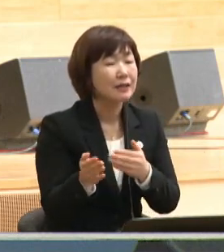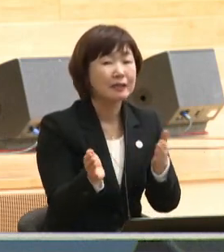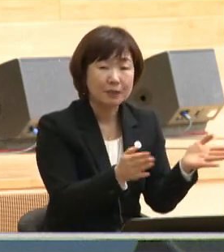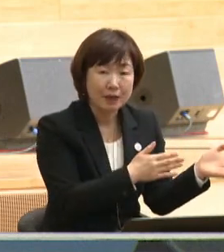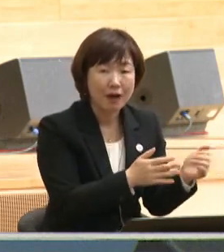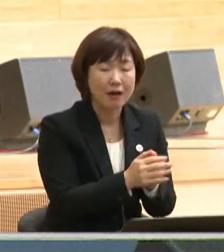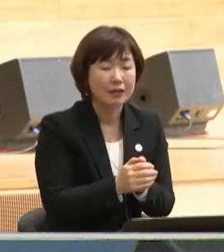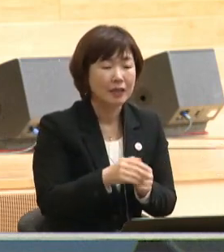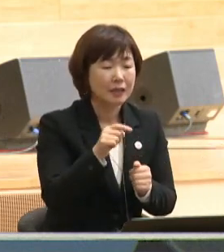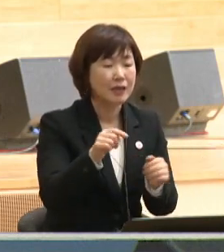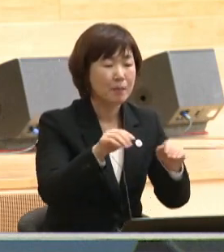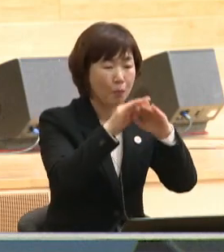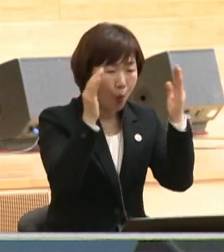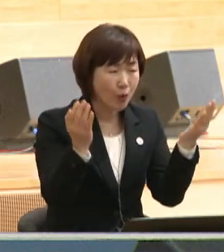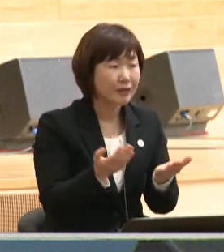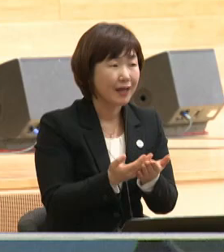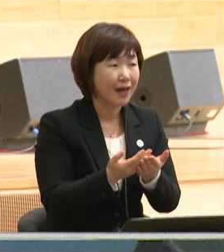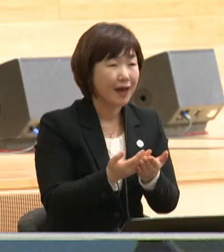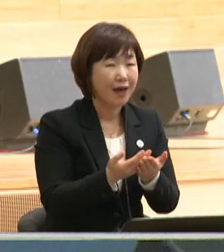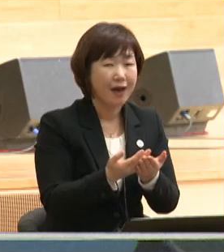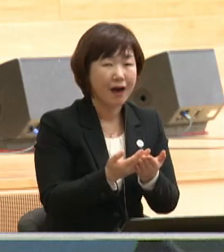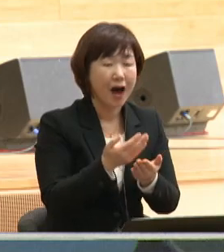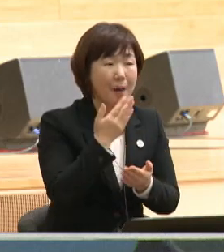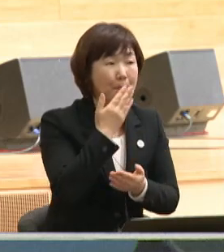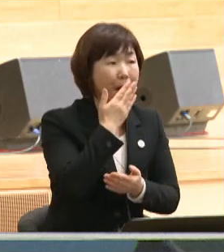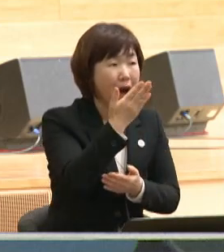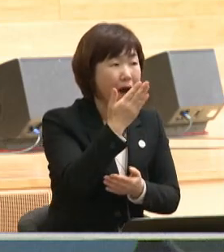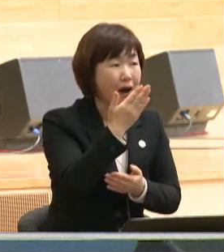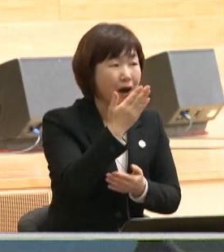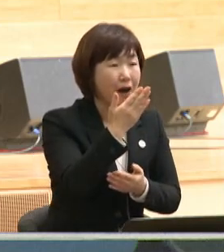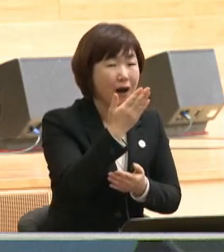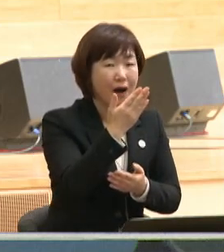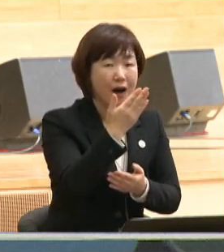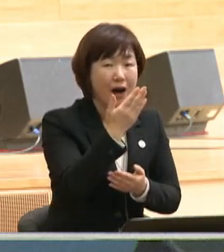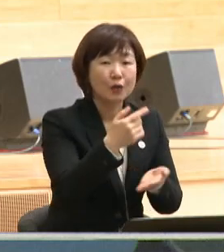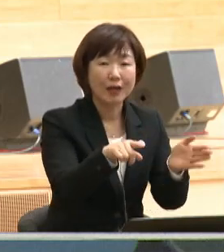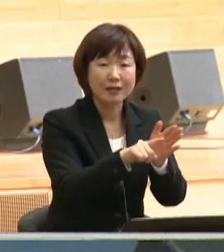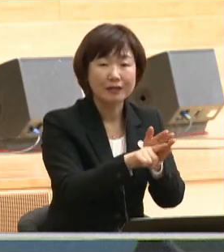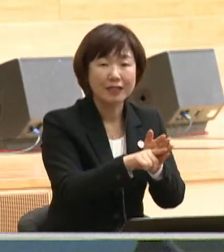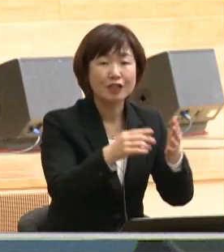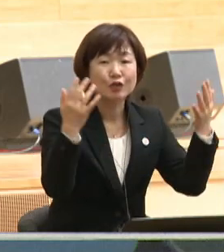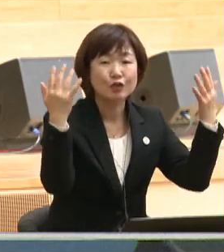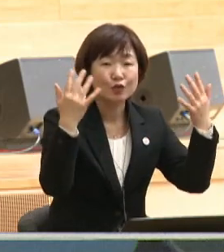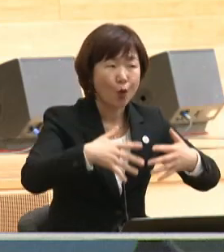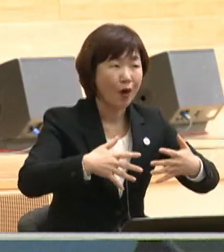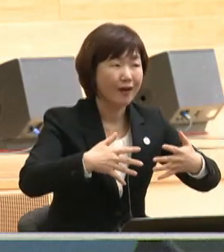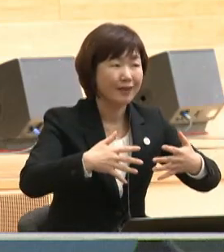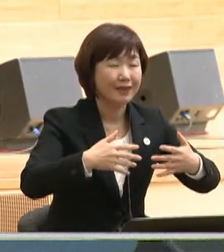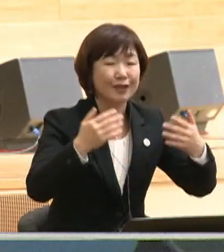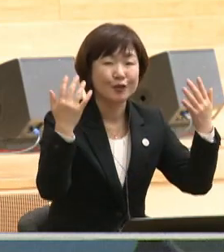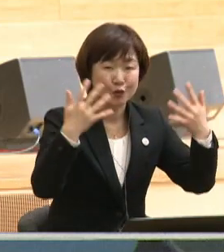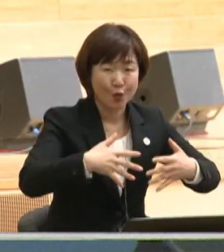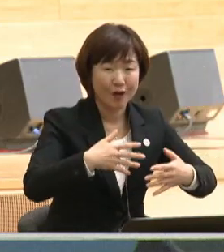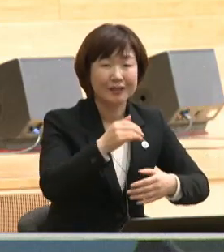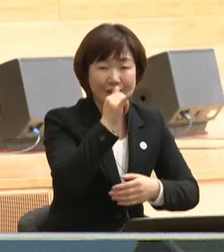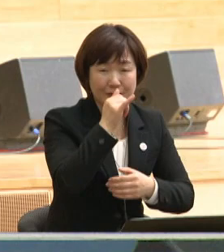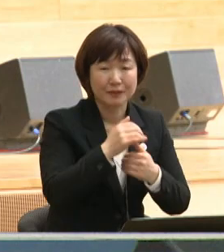모든 것들이 가능하기 위해서 먼저 전제되어야 할 것이 있다는 거 여러분 아시겠습니까